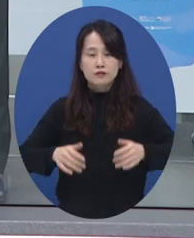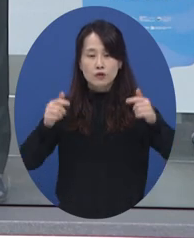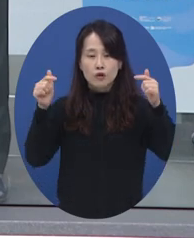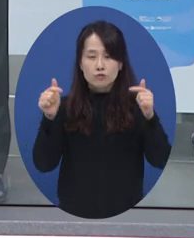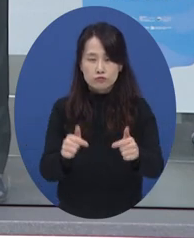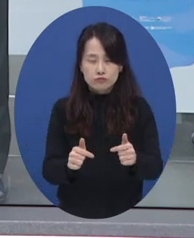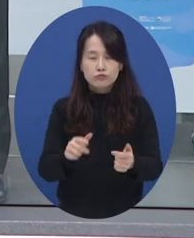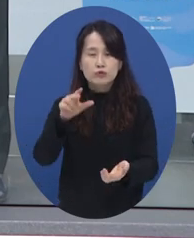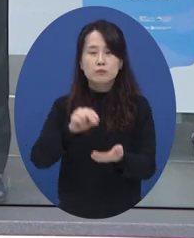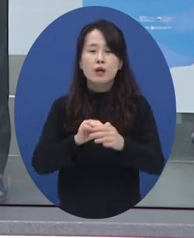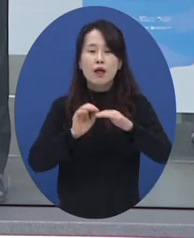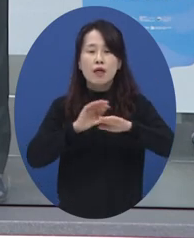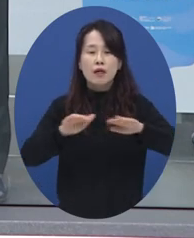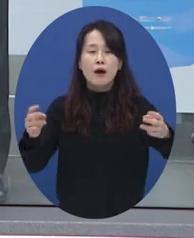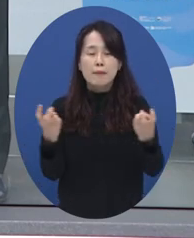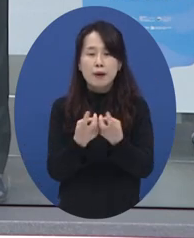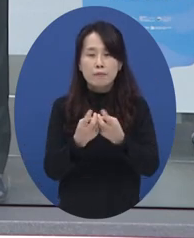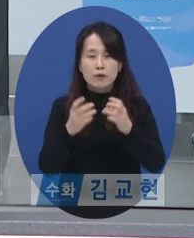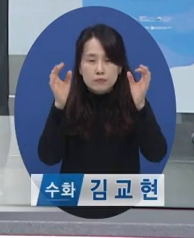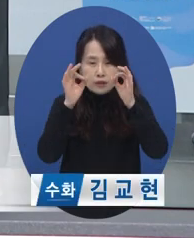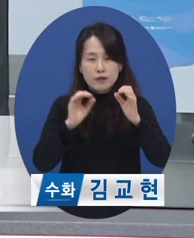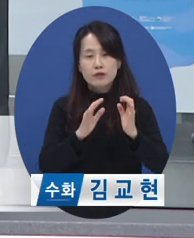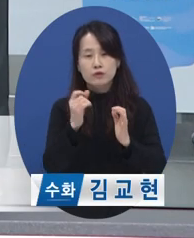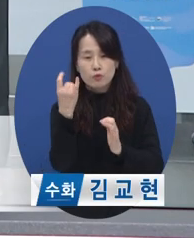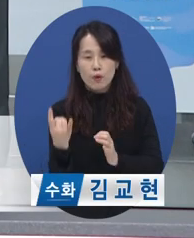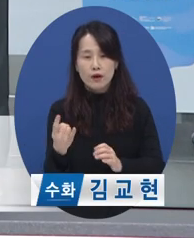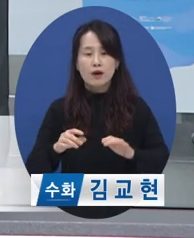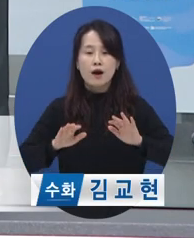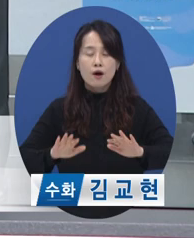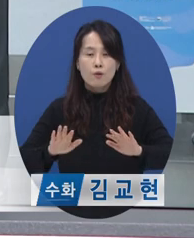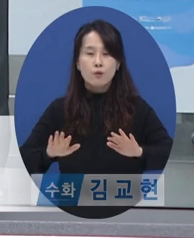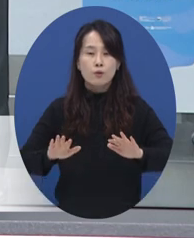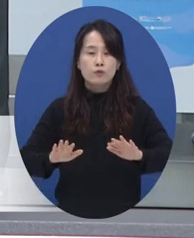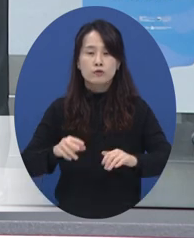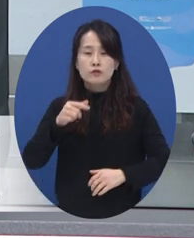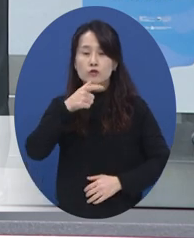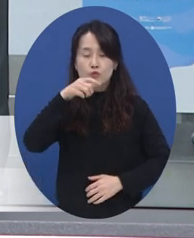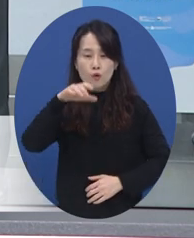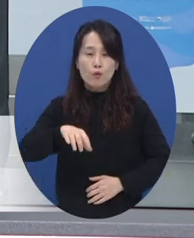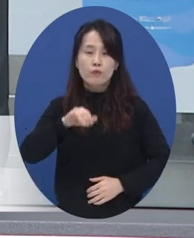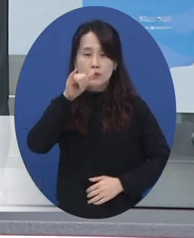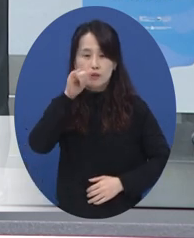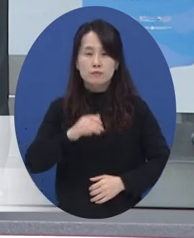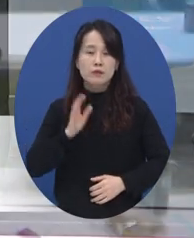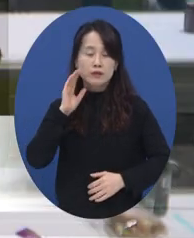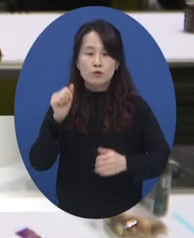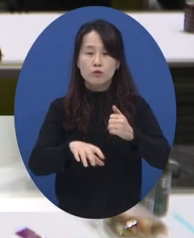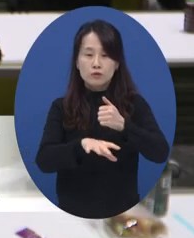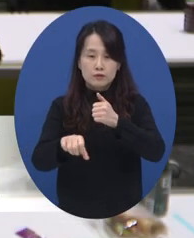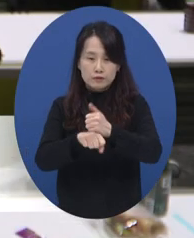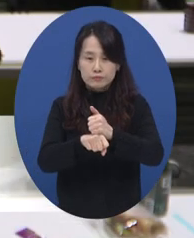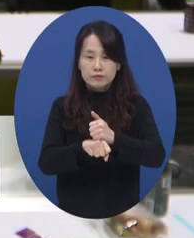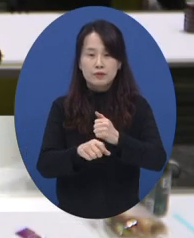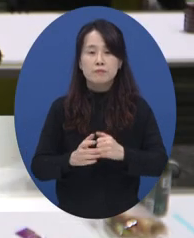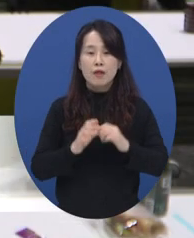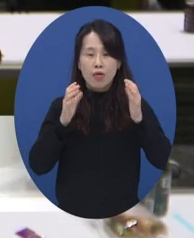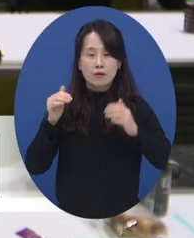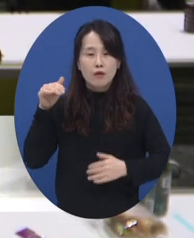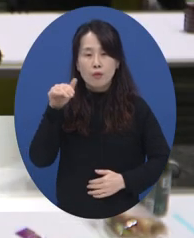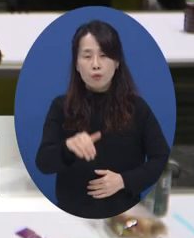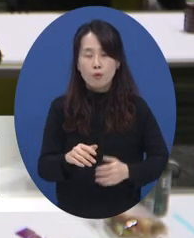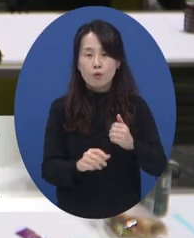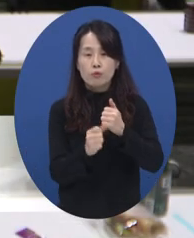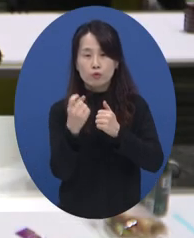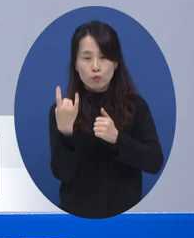경기도가 저출산 문제의 해법을 찾기 위한 토론회 를 10일 오늘 수원 컨벤션센터에서 열었습니다 대통령 직속기구로 인